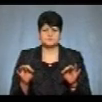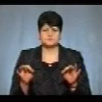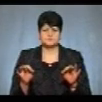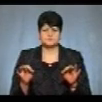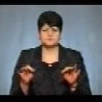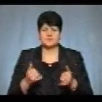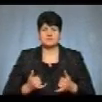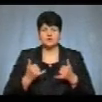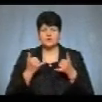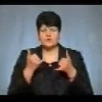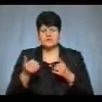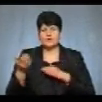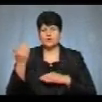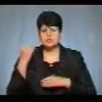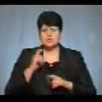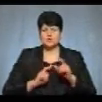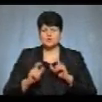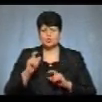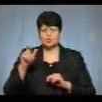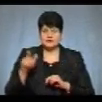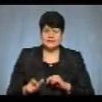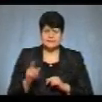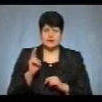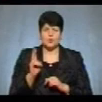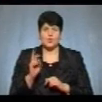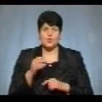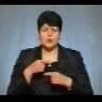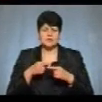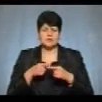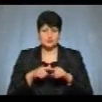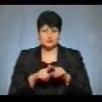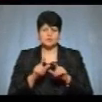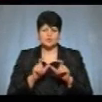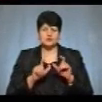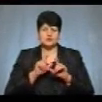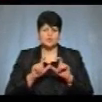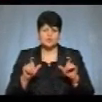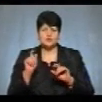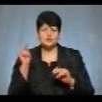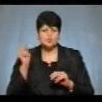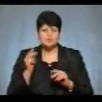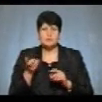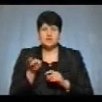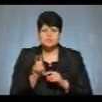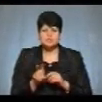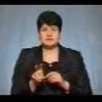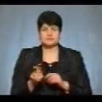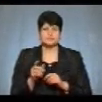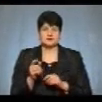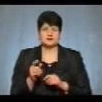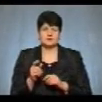молебень. Вшанувати колишнього студента коледжу Назарія Войтовича прийшли викладачі та студенти. Усього 500 осіб.